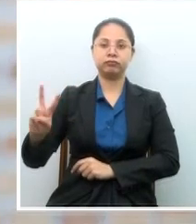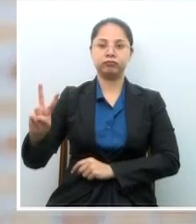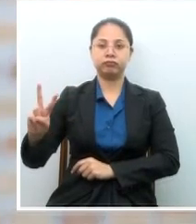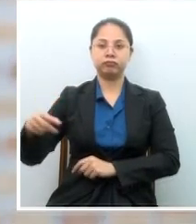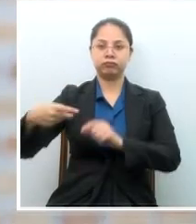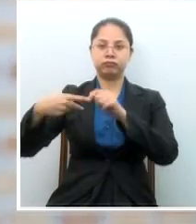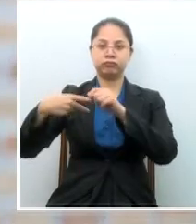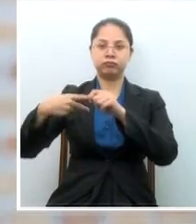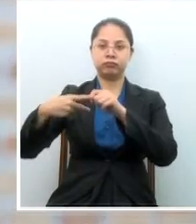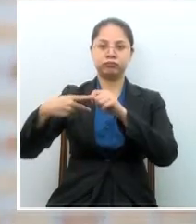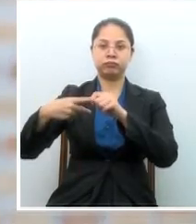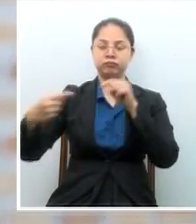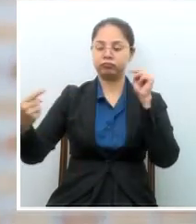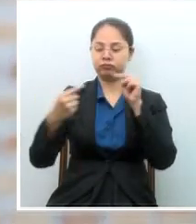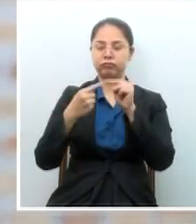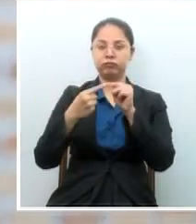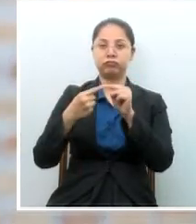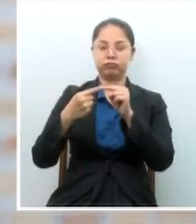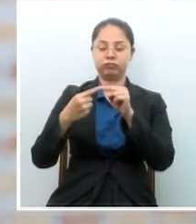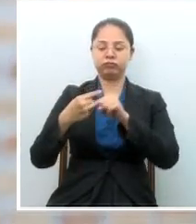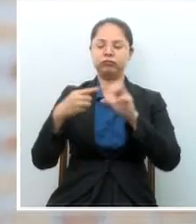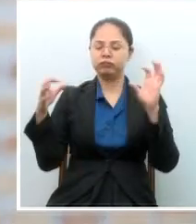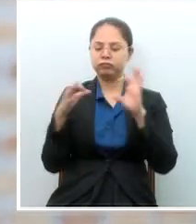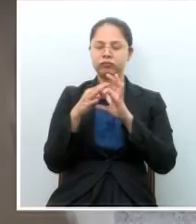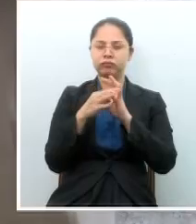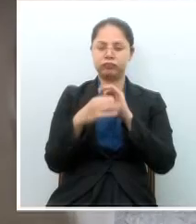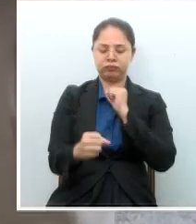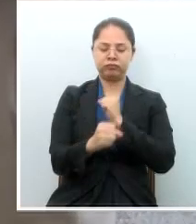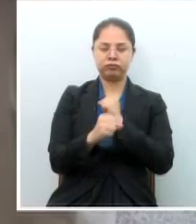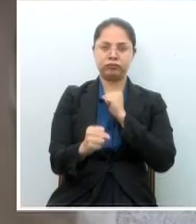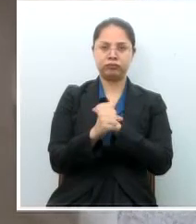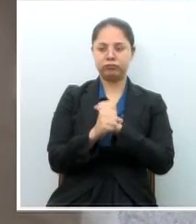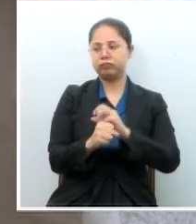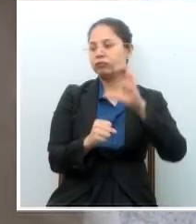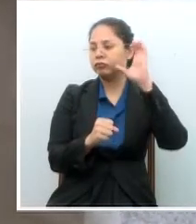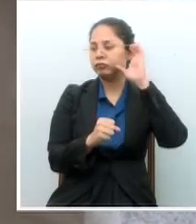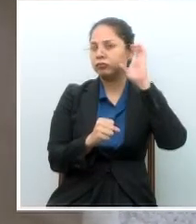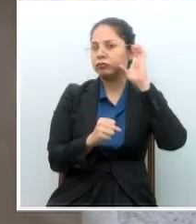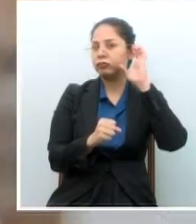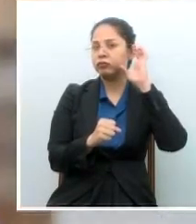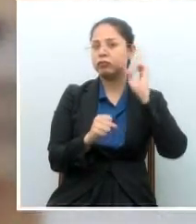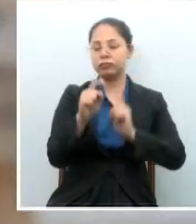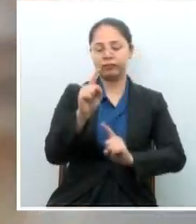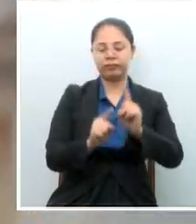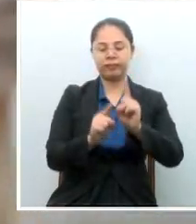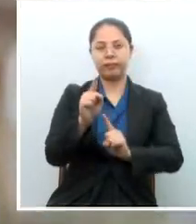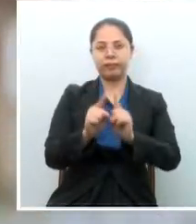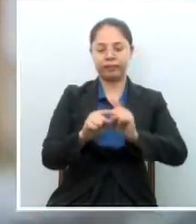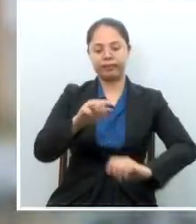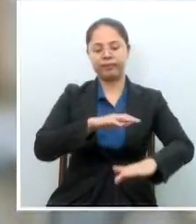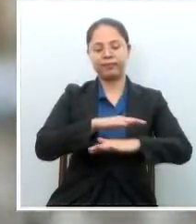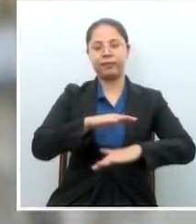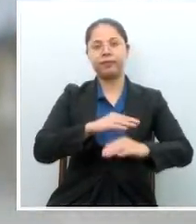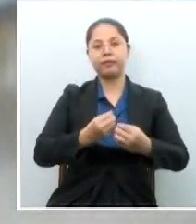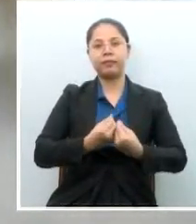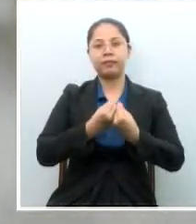กคือcollaboration เป็นการสร้างความเชื่อมั่นหรือการประเมินค่าของหลักฐานนะคะเ